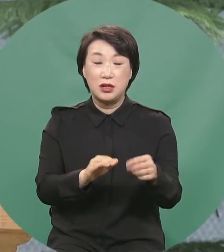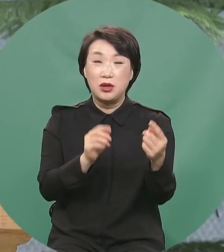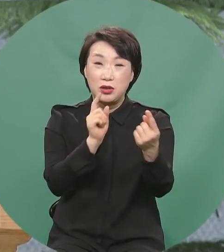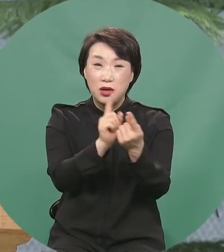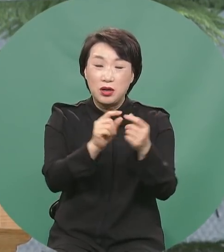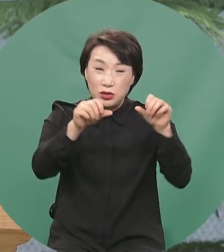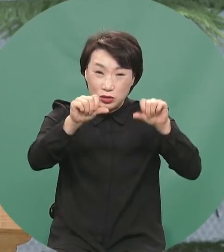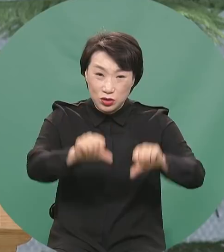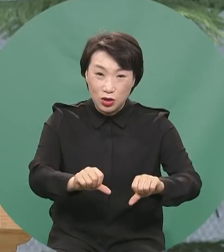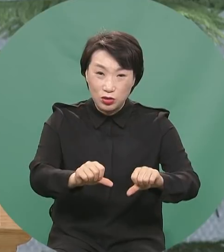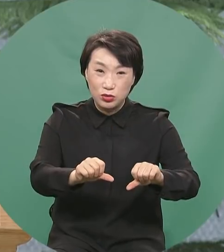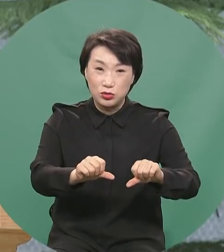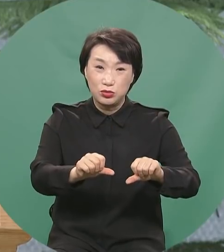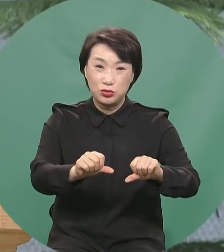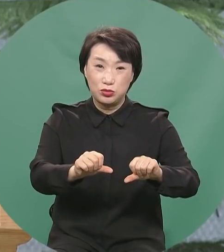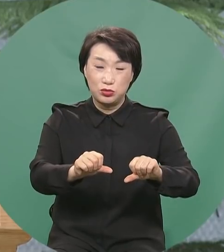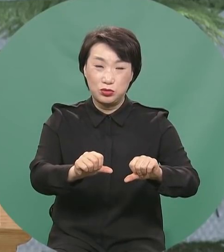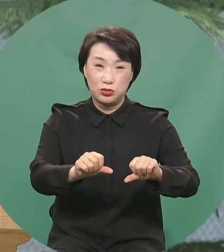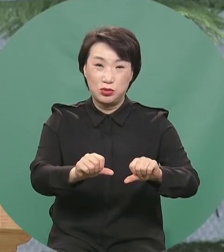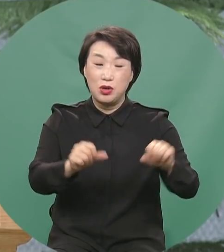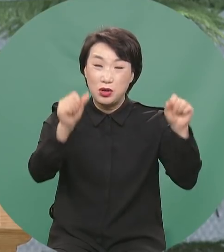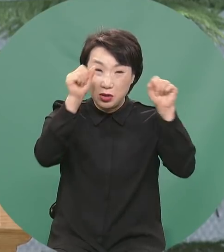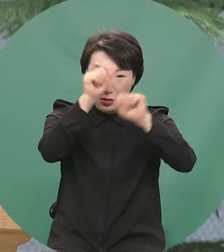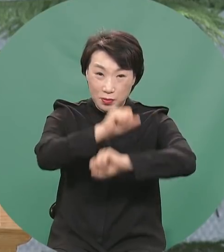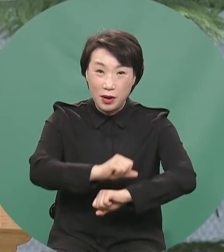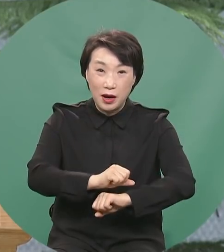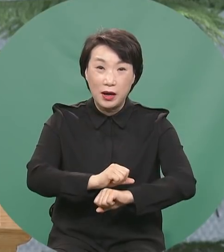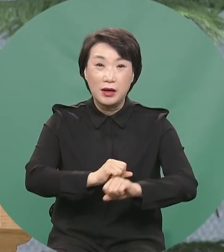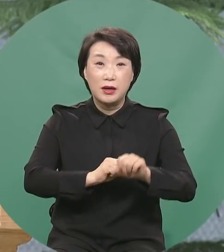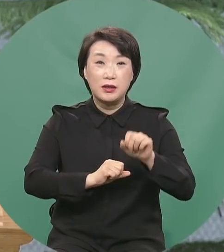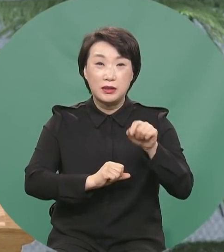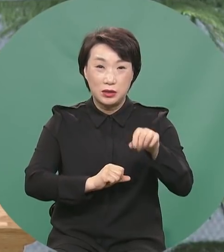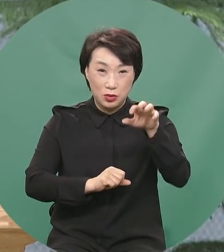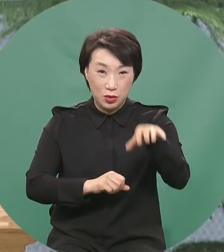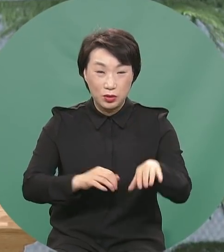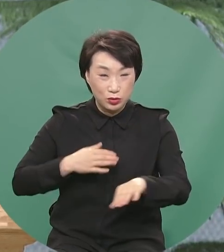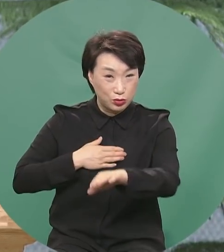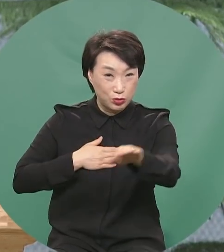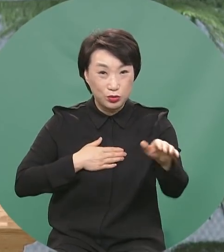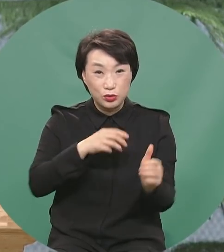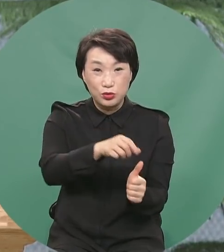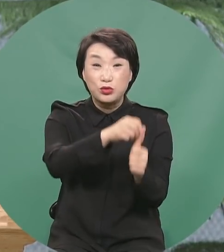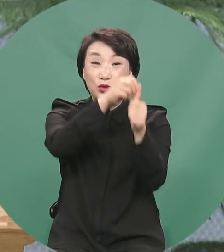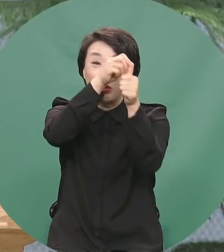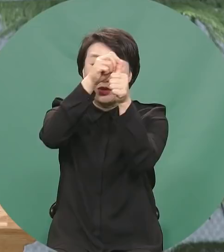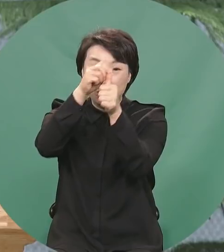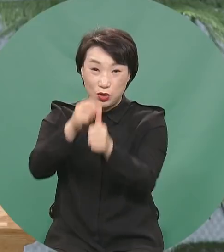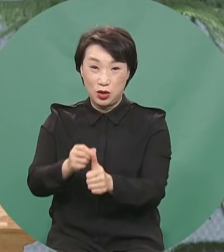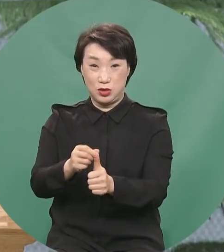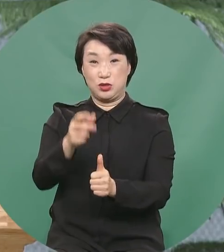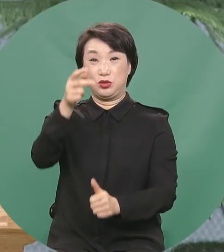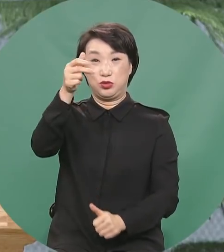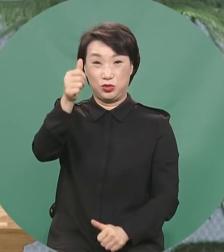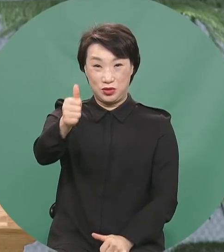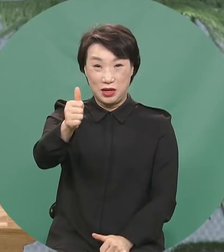당하는 저주와 파멸에서 우리를 구원하시는